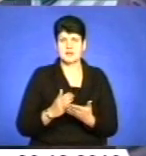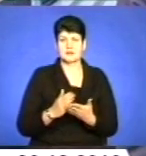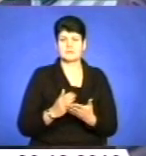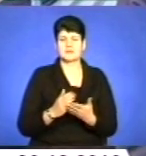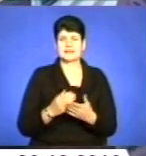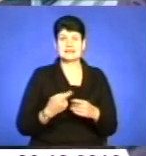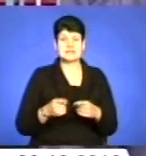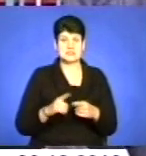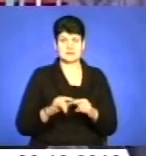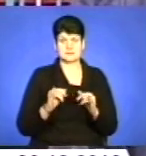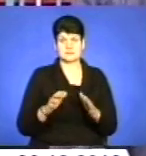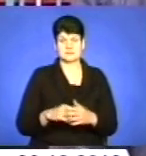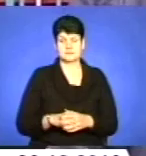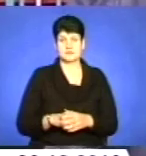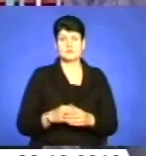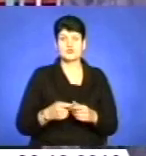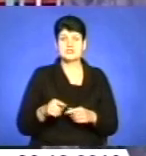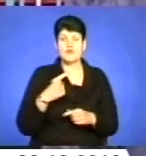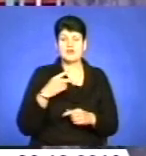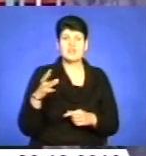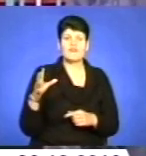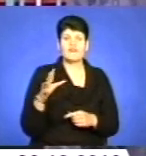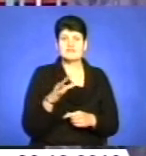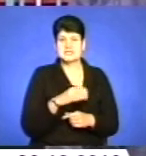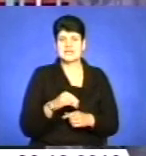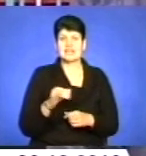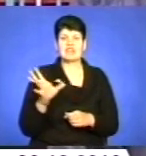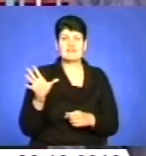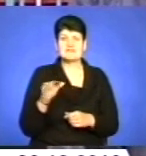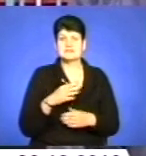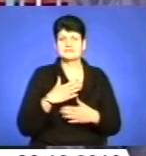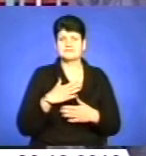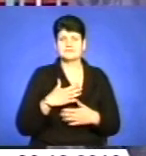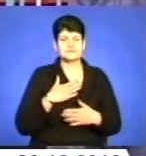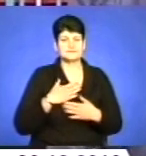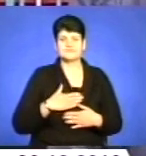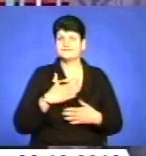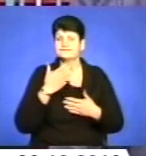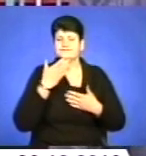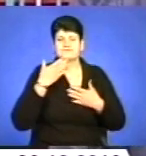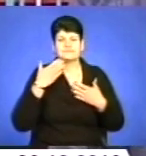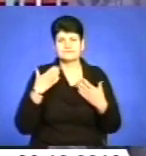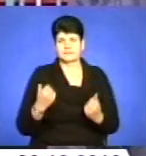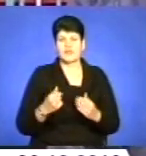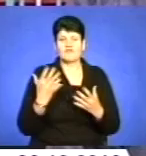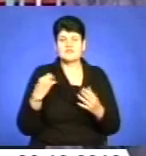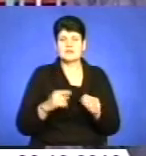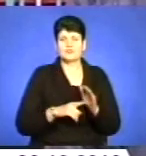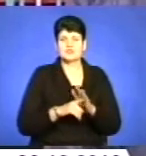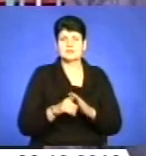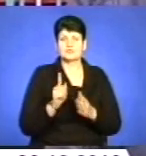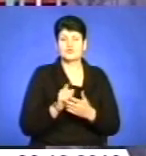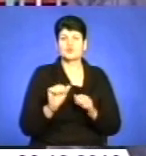звичайно, це не добре. Про це говорять всі, і всі цим незадоволені. І я думаю, що все повинно починатися з